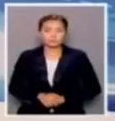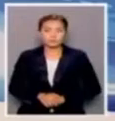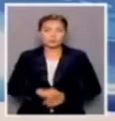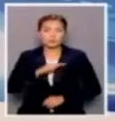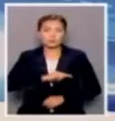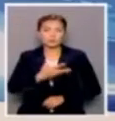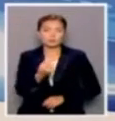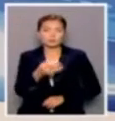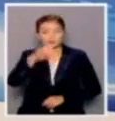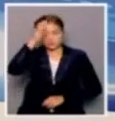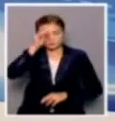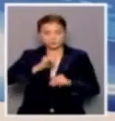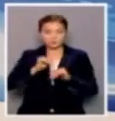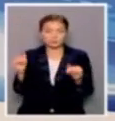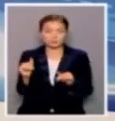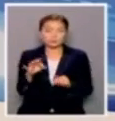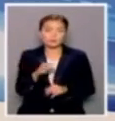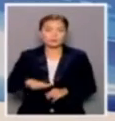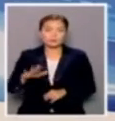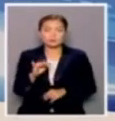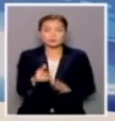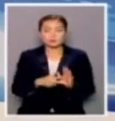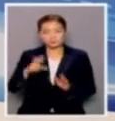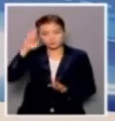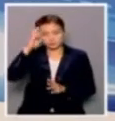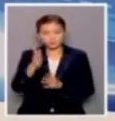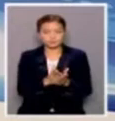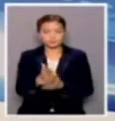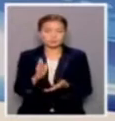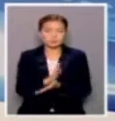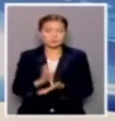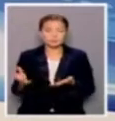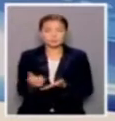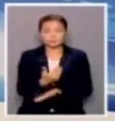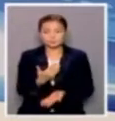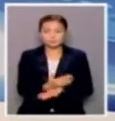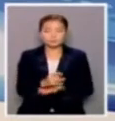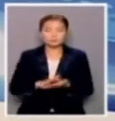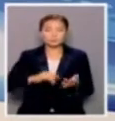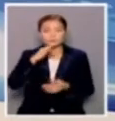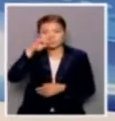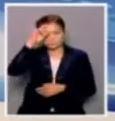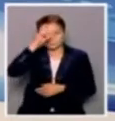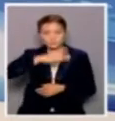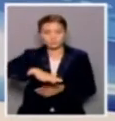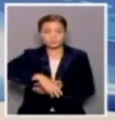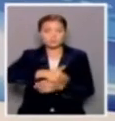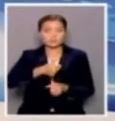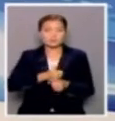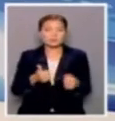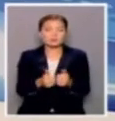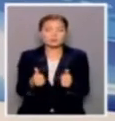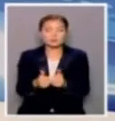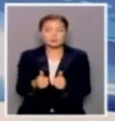Жұмыспен қатар, білімін жетілдіріп жүрген атыраулық 8 мемлекеттік қызметші грант ұтып алған. Енді олар Қазақстан Республикасы президенті